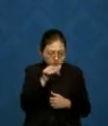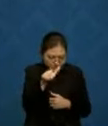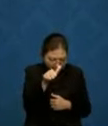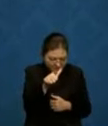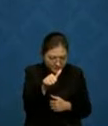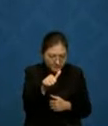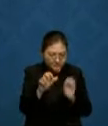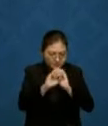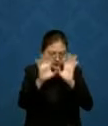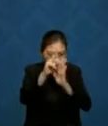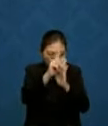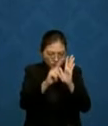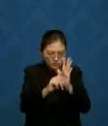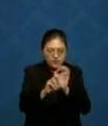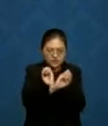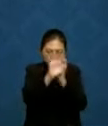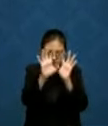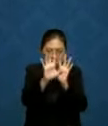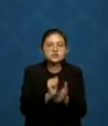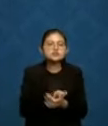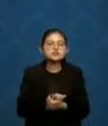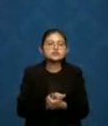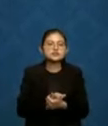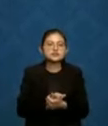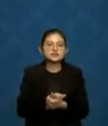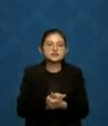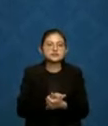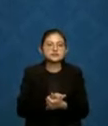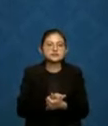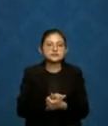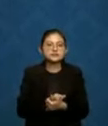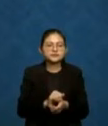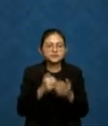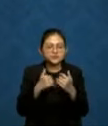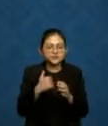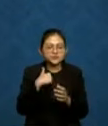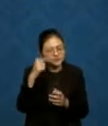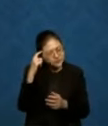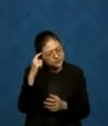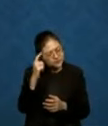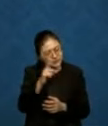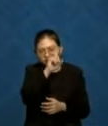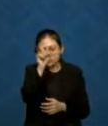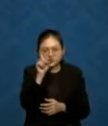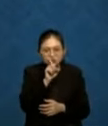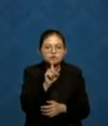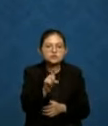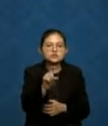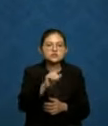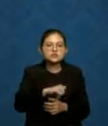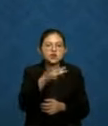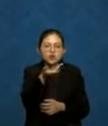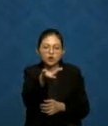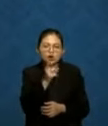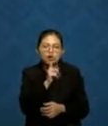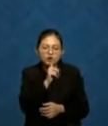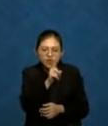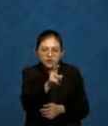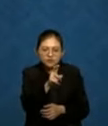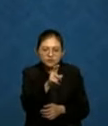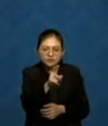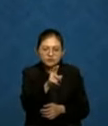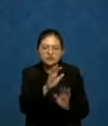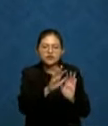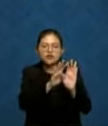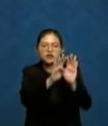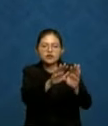ครับในเรื่องของกฎหมายแต่นั่นครับก็ทำให้ผมเกิดข้อสงสัยและอยากขอตั้งเป็นข้อสังเกตเอาไว้ครับ